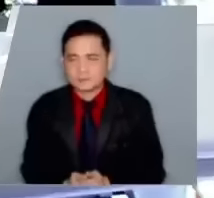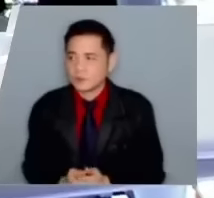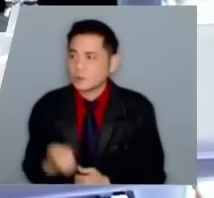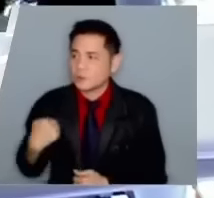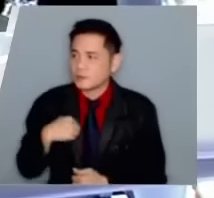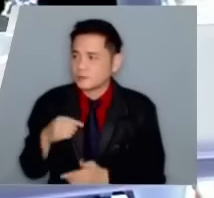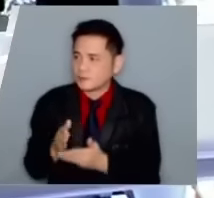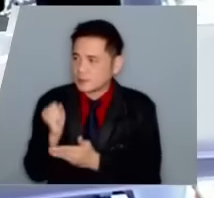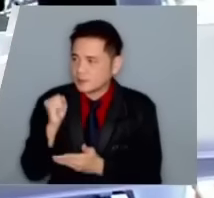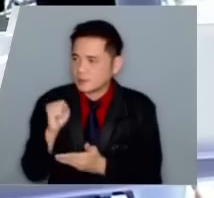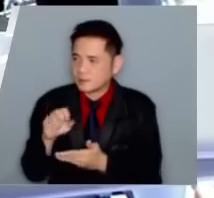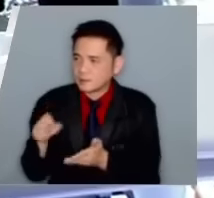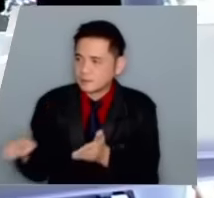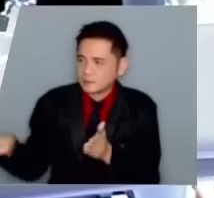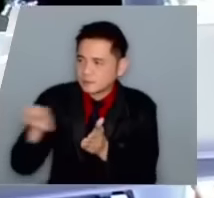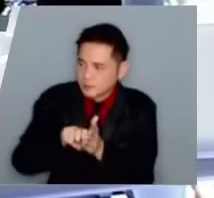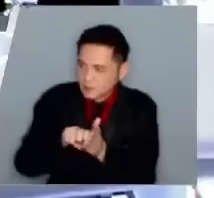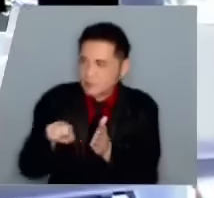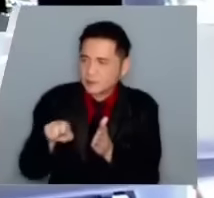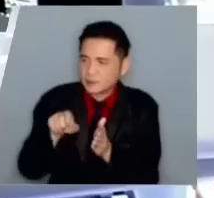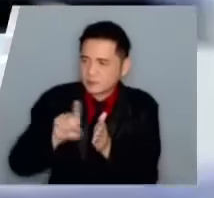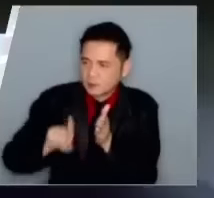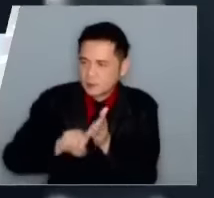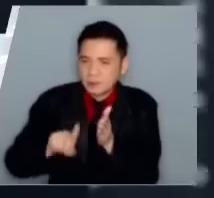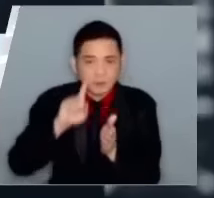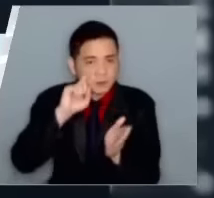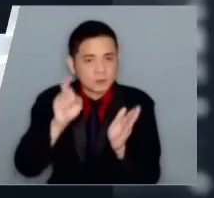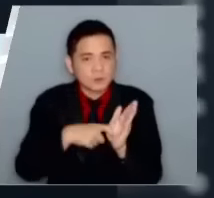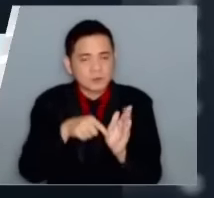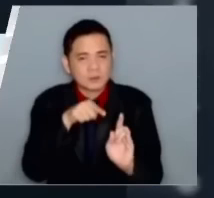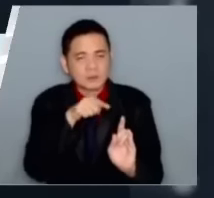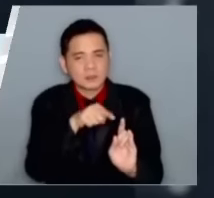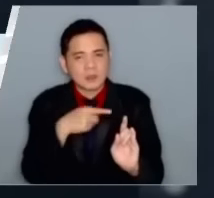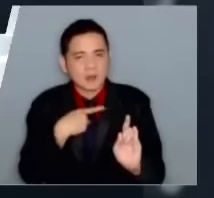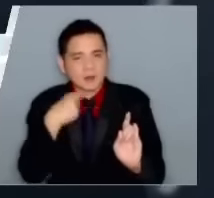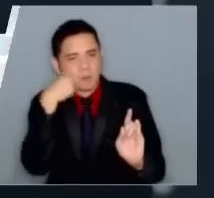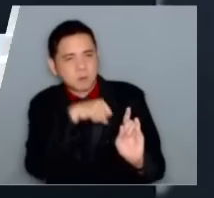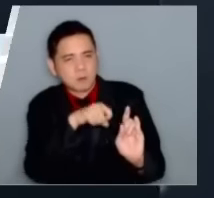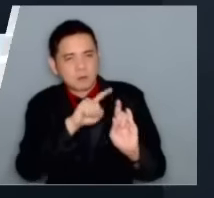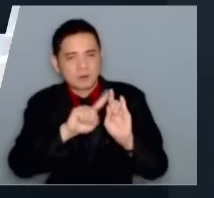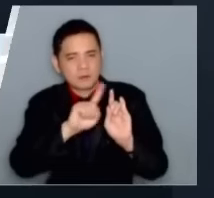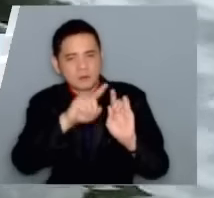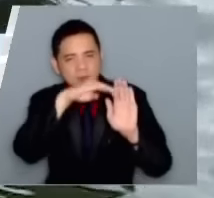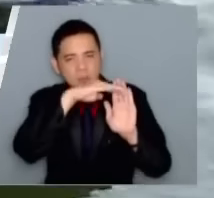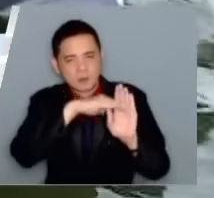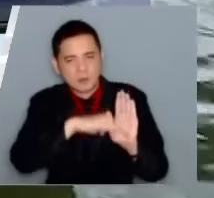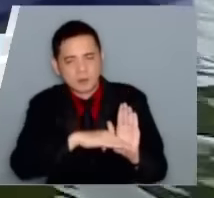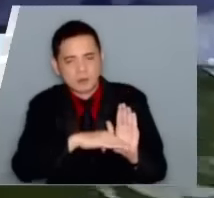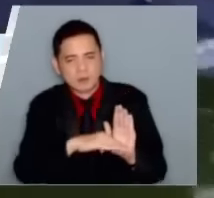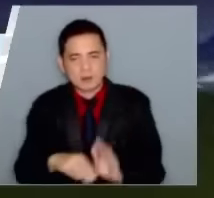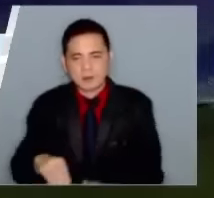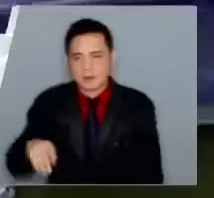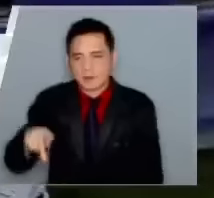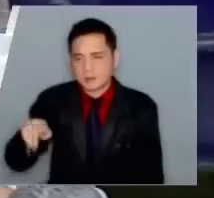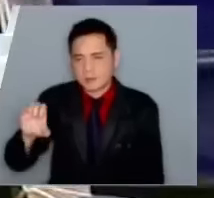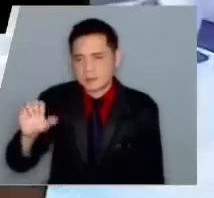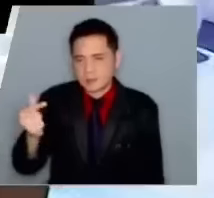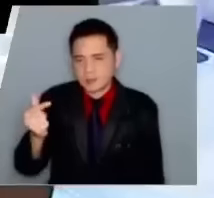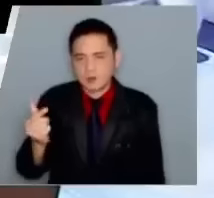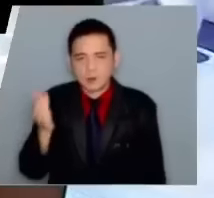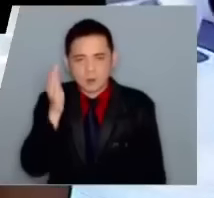of safety departure, they violated such memorandum circular. Tiniyak ng PCG na lalo pa nilang paiigtingin ang